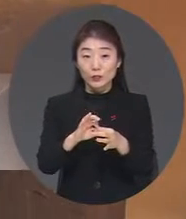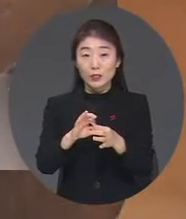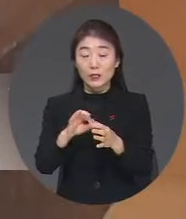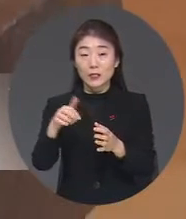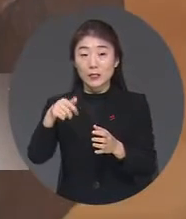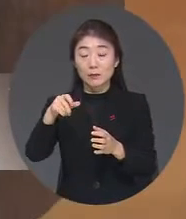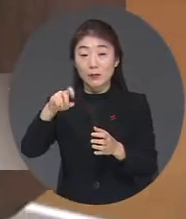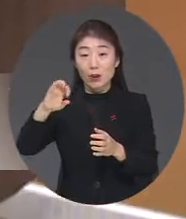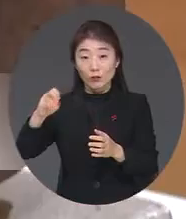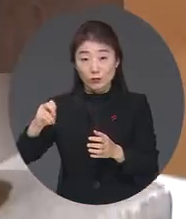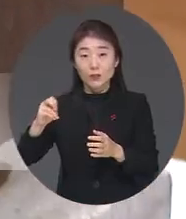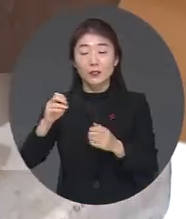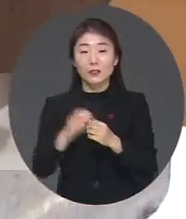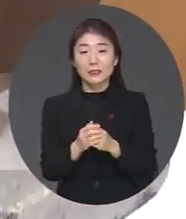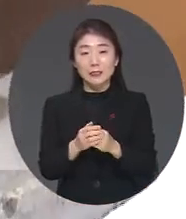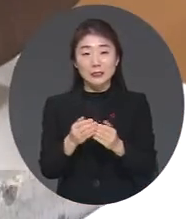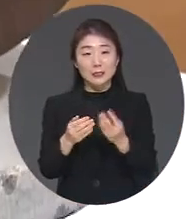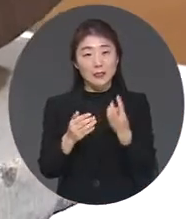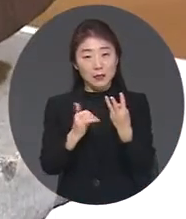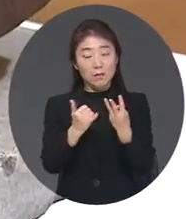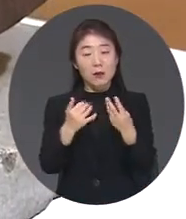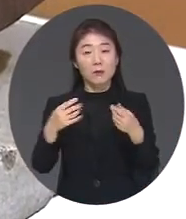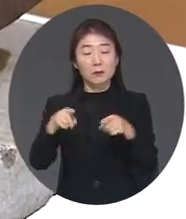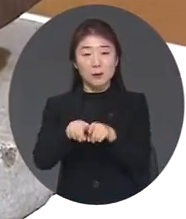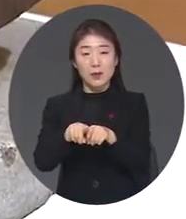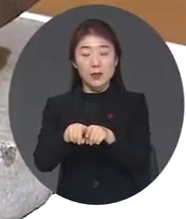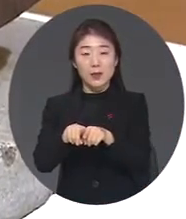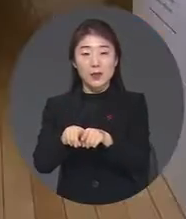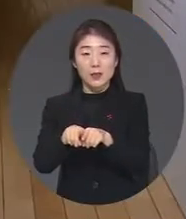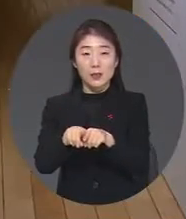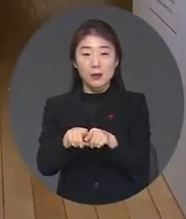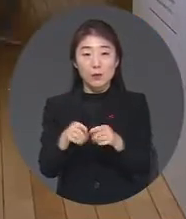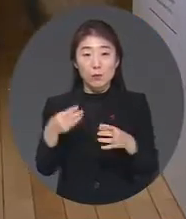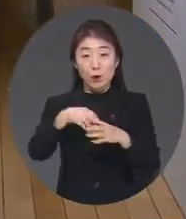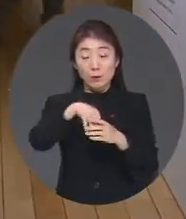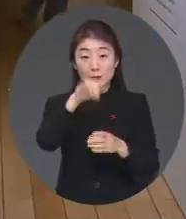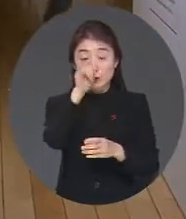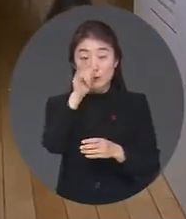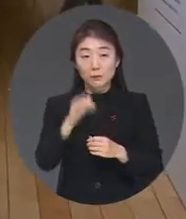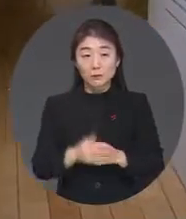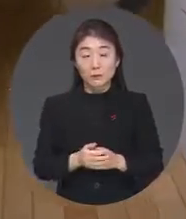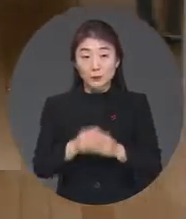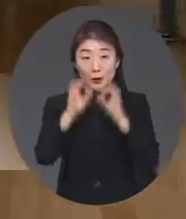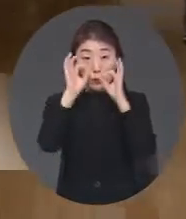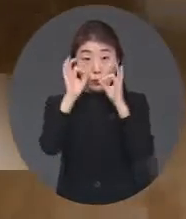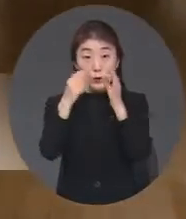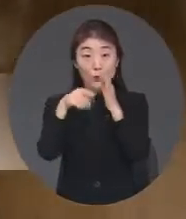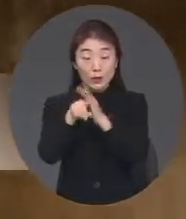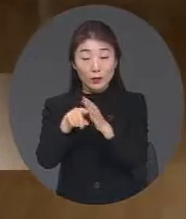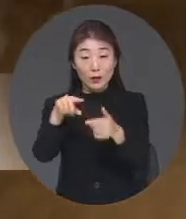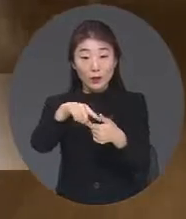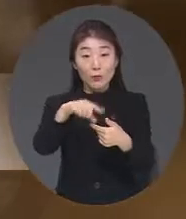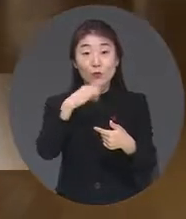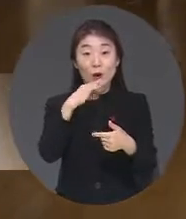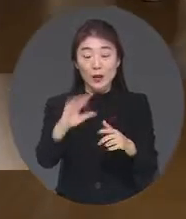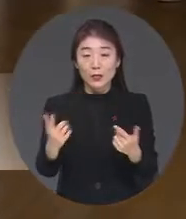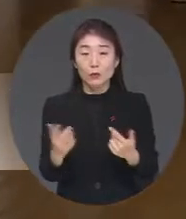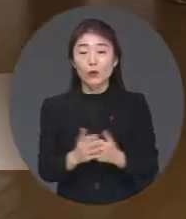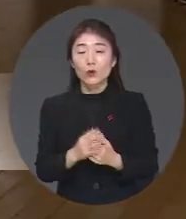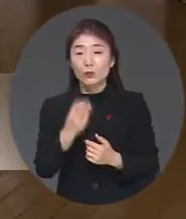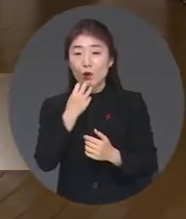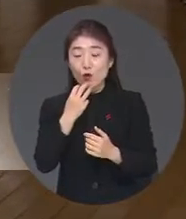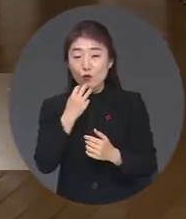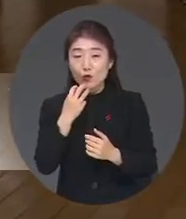등 경남 지역 작가 3명의 작품도 포함됐습니다. 전시를 보기 위해 경남은 물론이고 경기와 서울